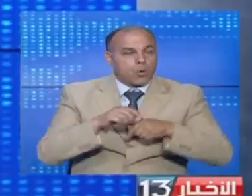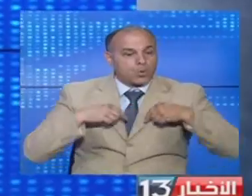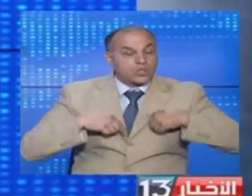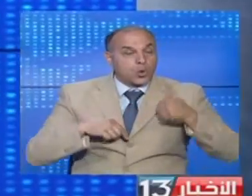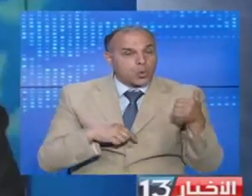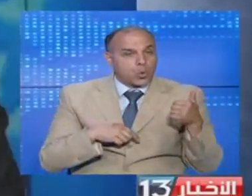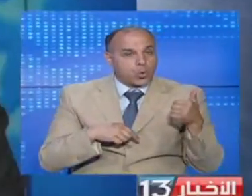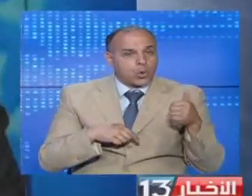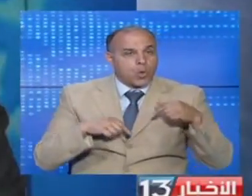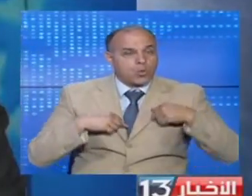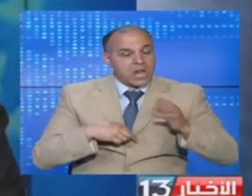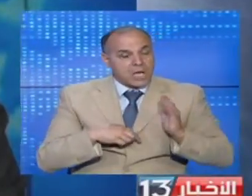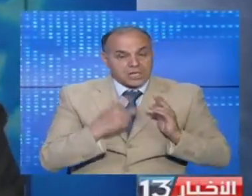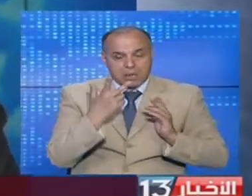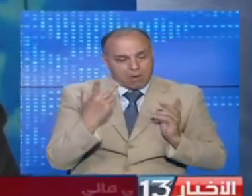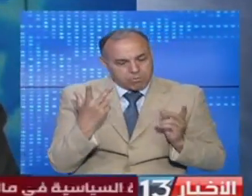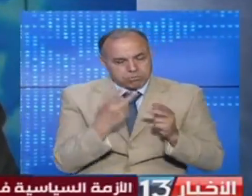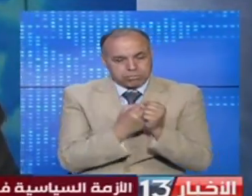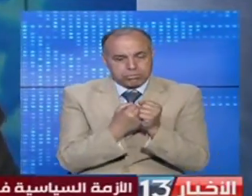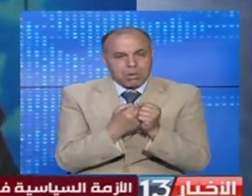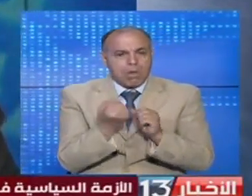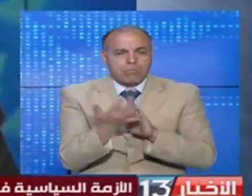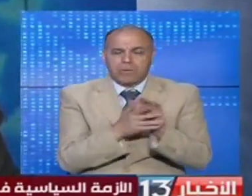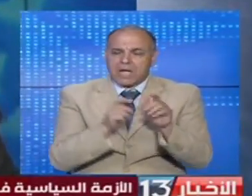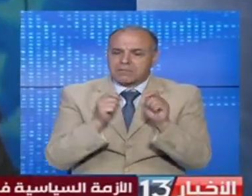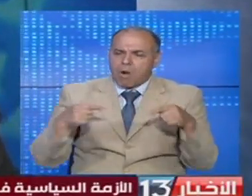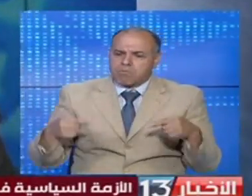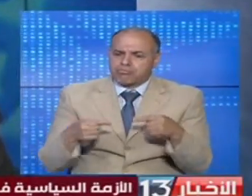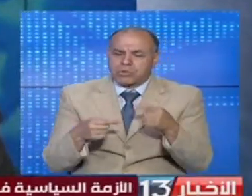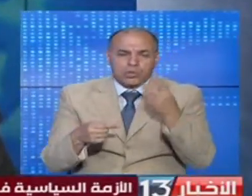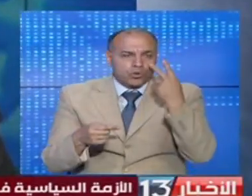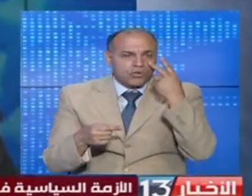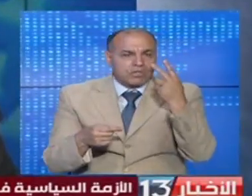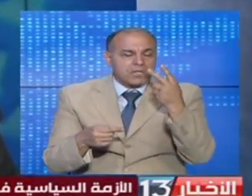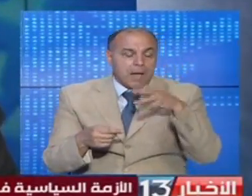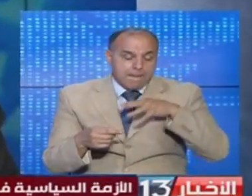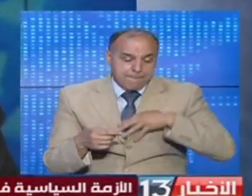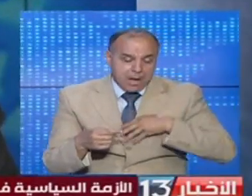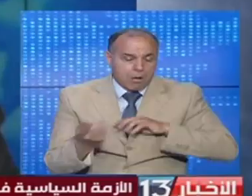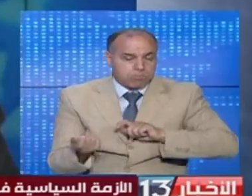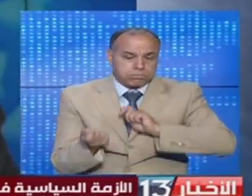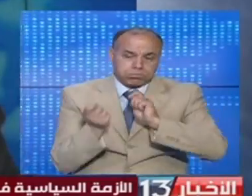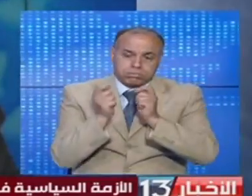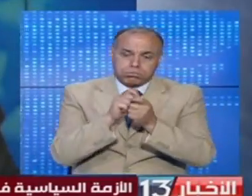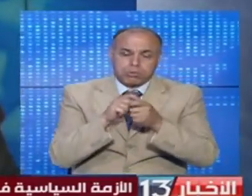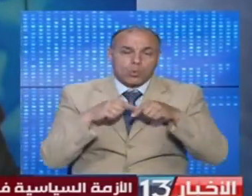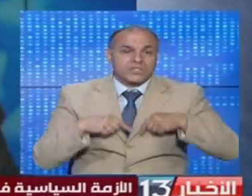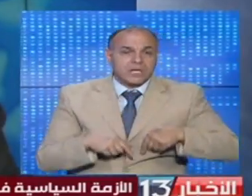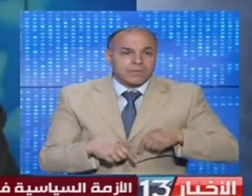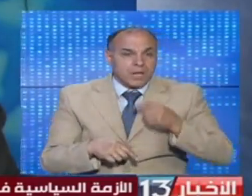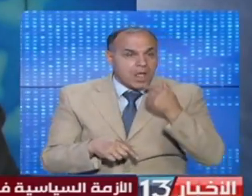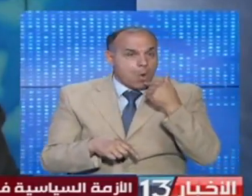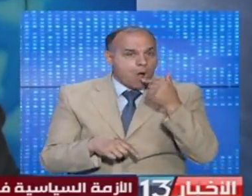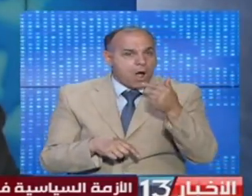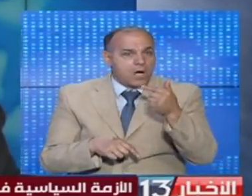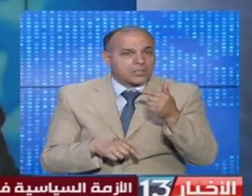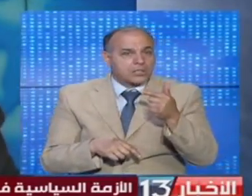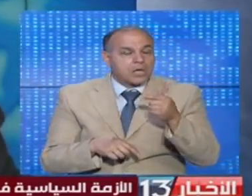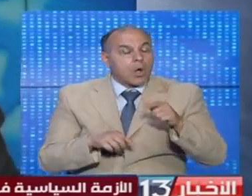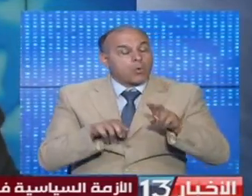الوزراء وزير الدفاع بعد ازمه سياسيه شهدتها البلاد وتغيير واشار